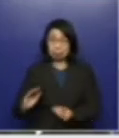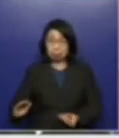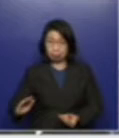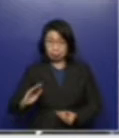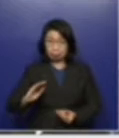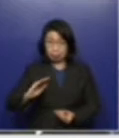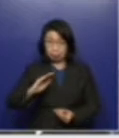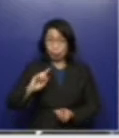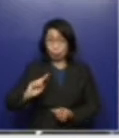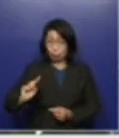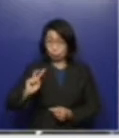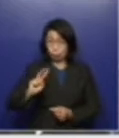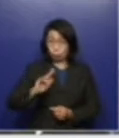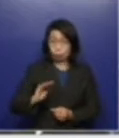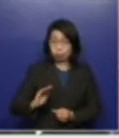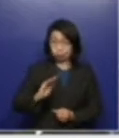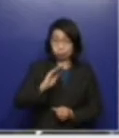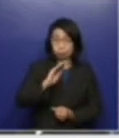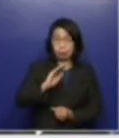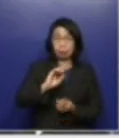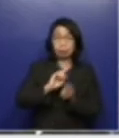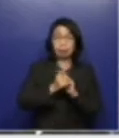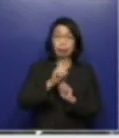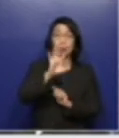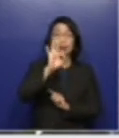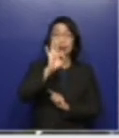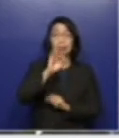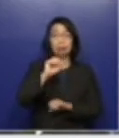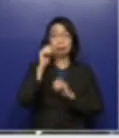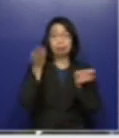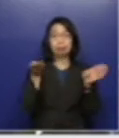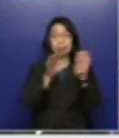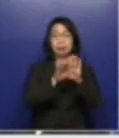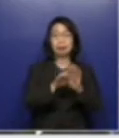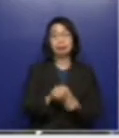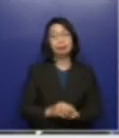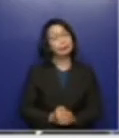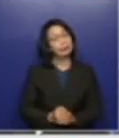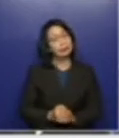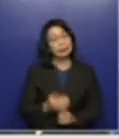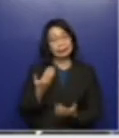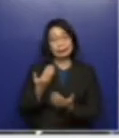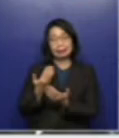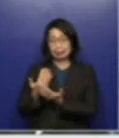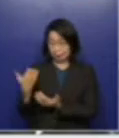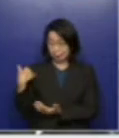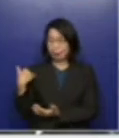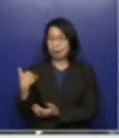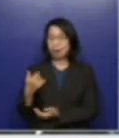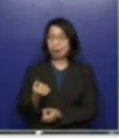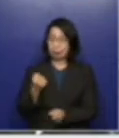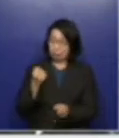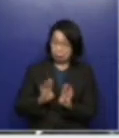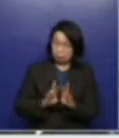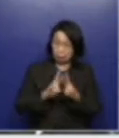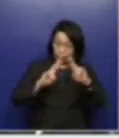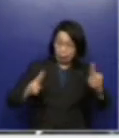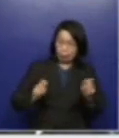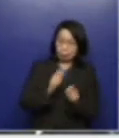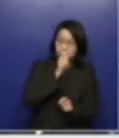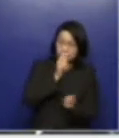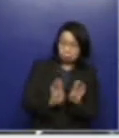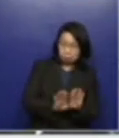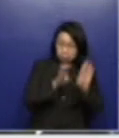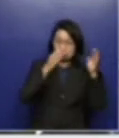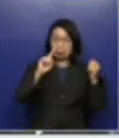พี่น้องชาวระยองที่เตรียมลงทุนทำกลับมาทำอาหารทำต่างๆ